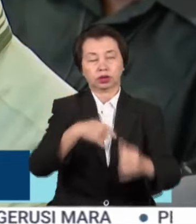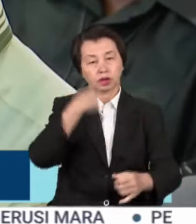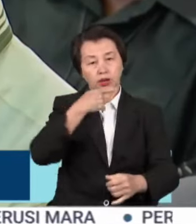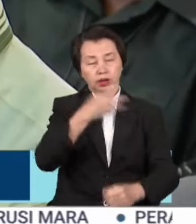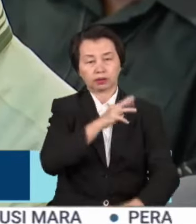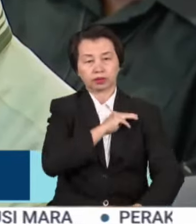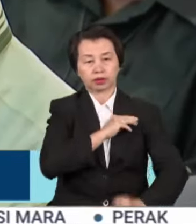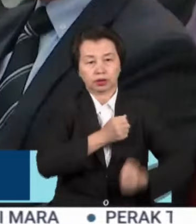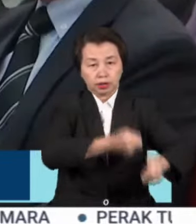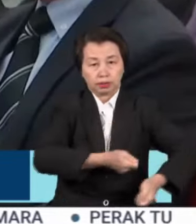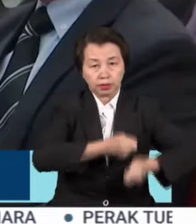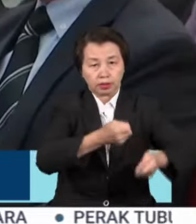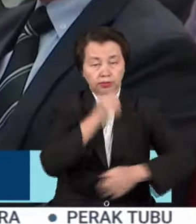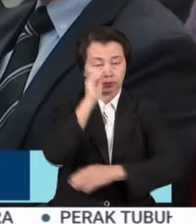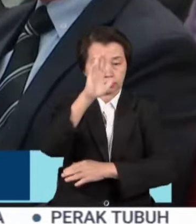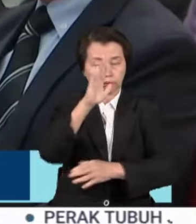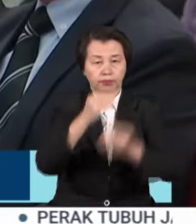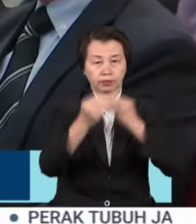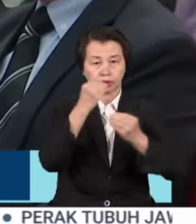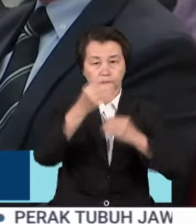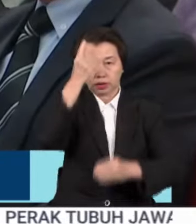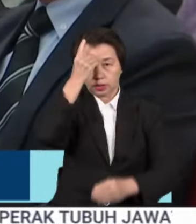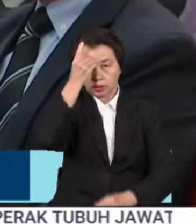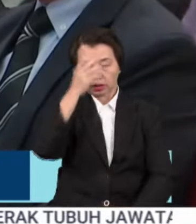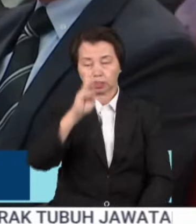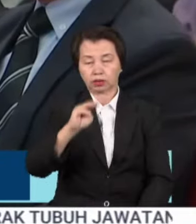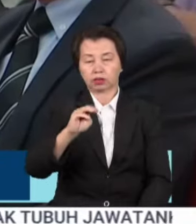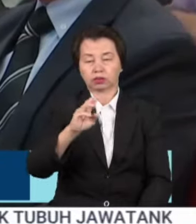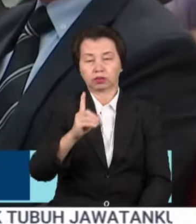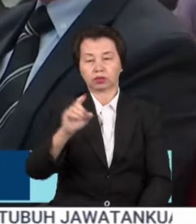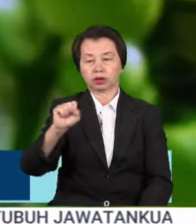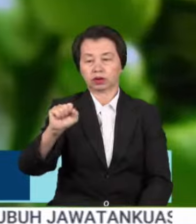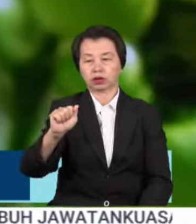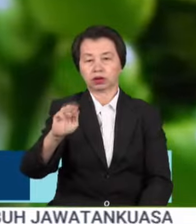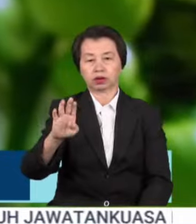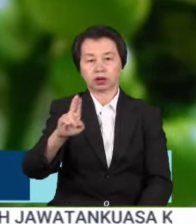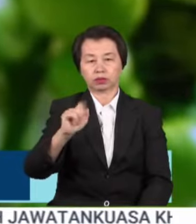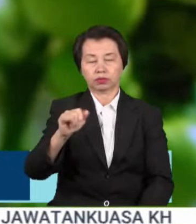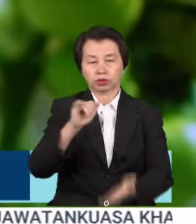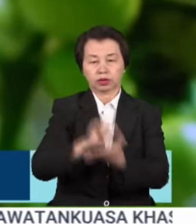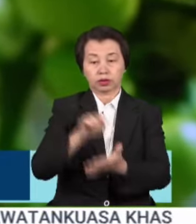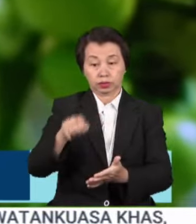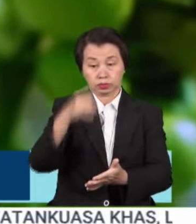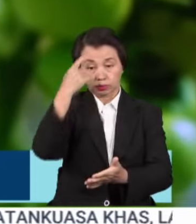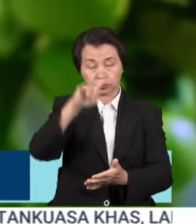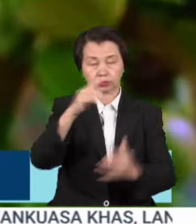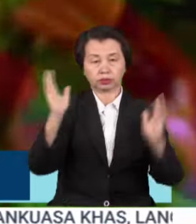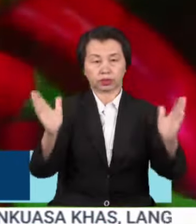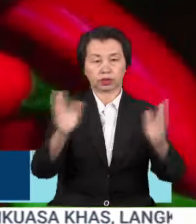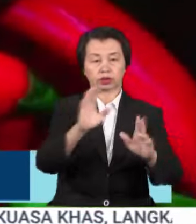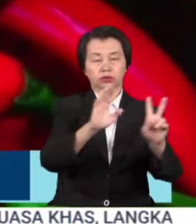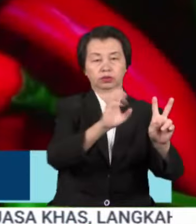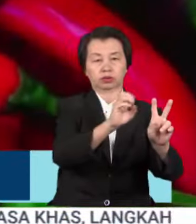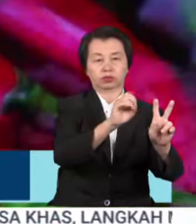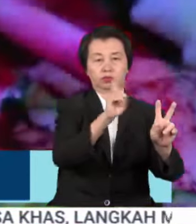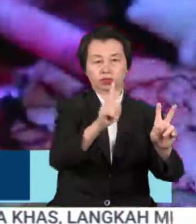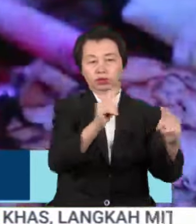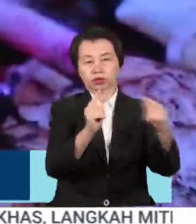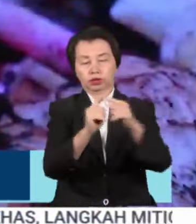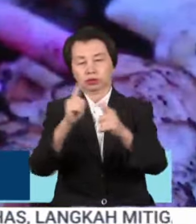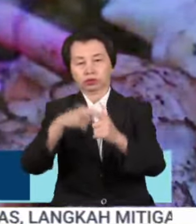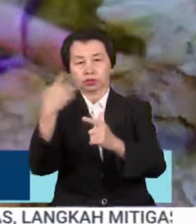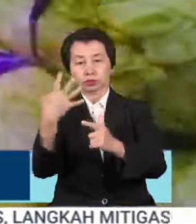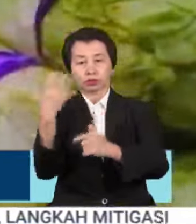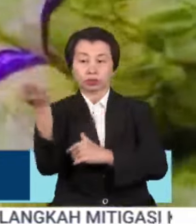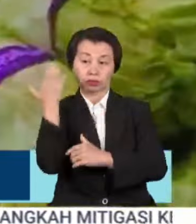Menteri Pertanian dan Keterjaminan Makanan, Datuk Seri Muhammad Sabu, insentif tersebut adalah bagi tempoh 2001 hingga April